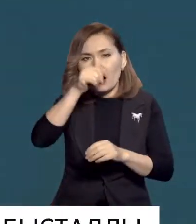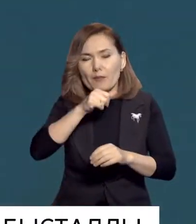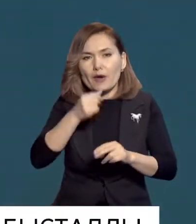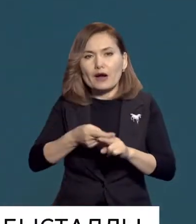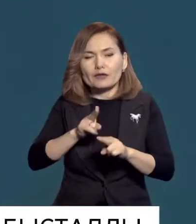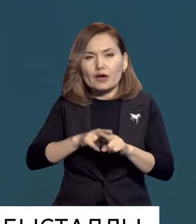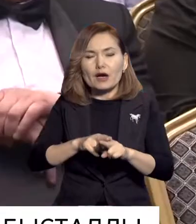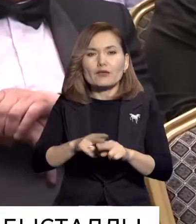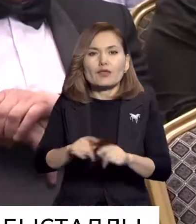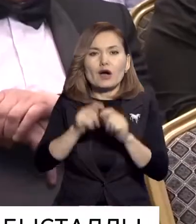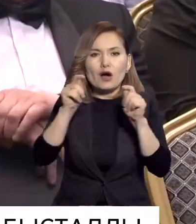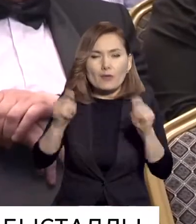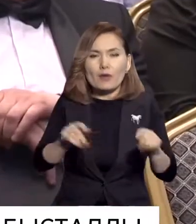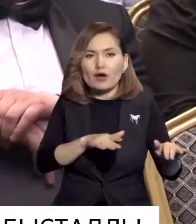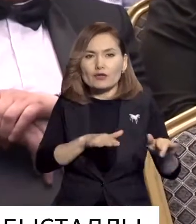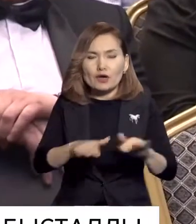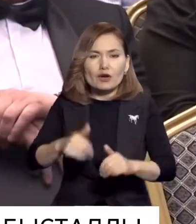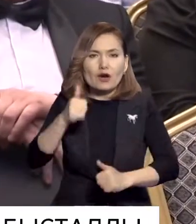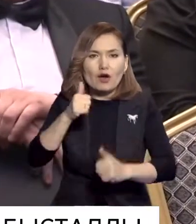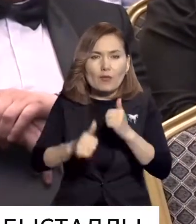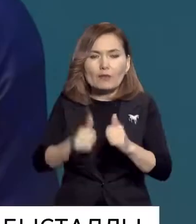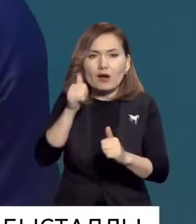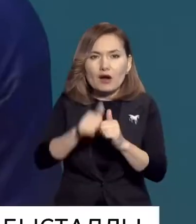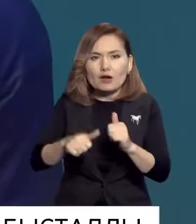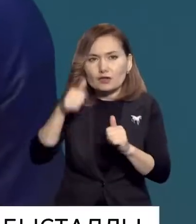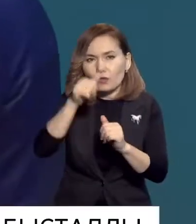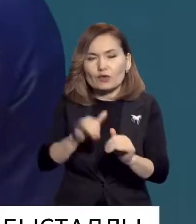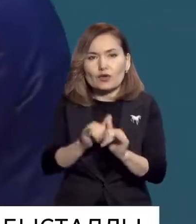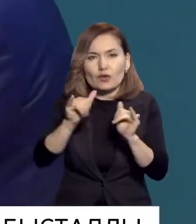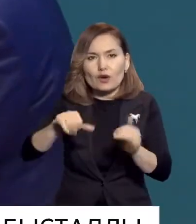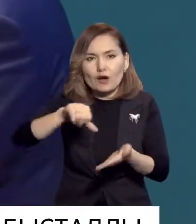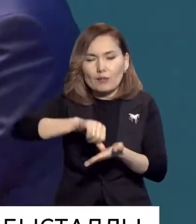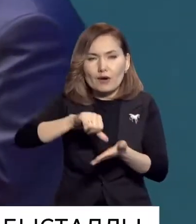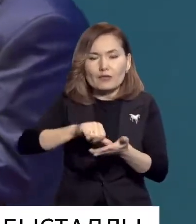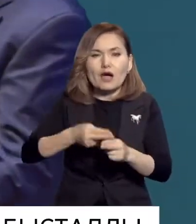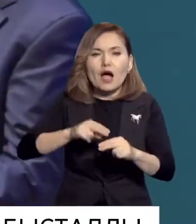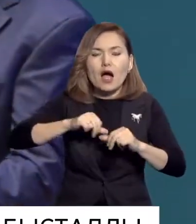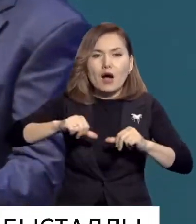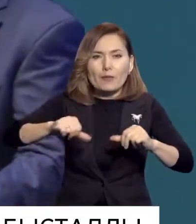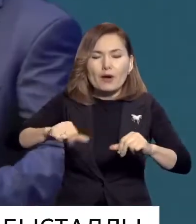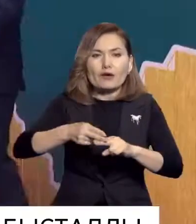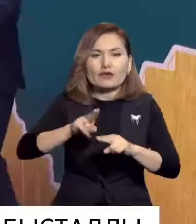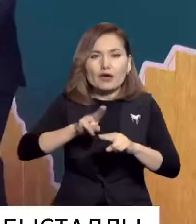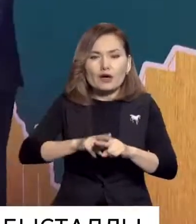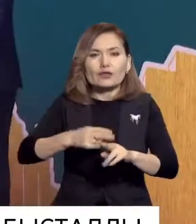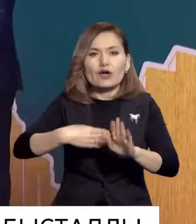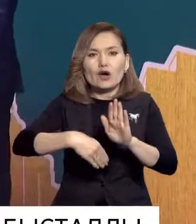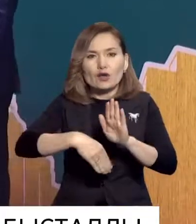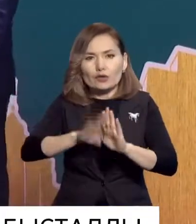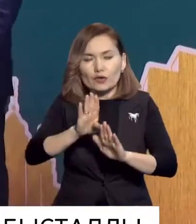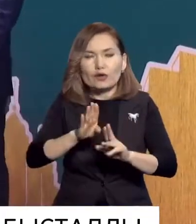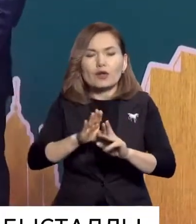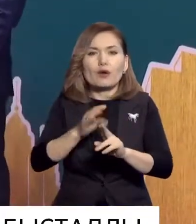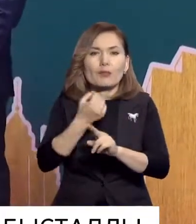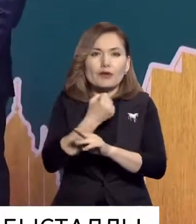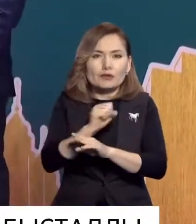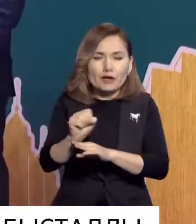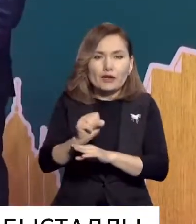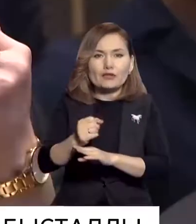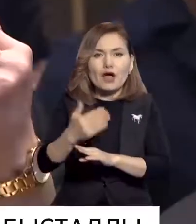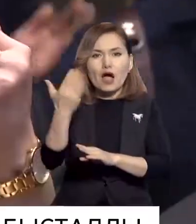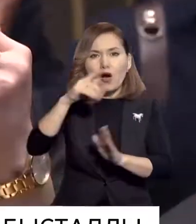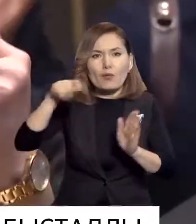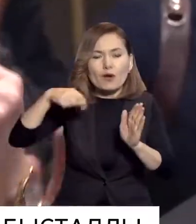ұсынысымен бастау алған бұл игі шараның өзектілігі жылдан жылға артып келеді. Қазылар алқасының шешімімен Голливудты бағындырған кино майталманы Нұржұман